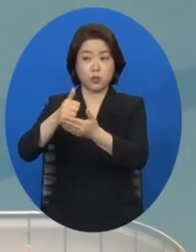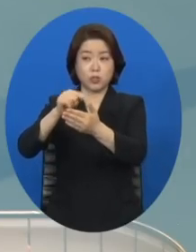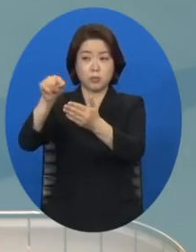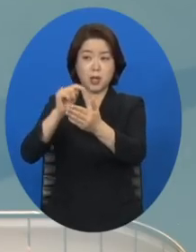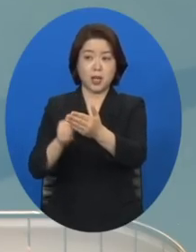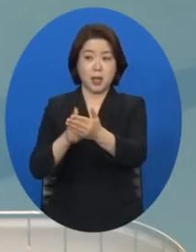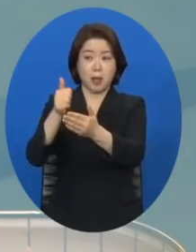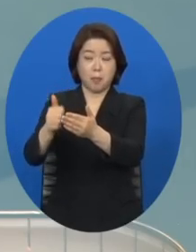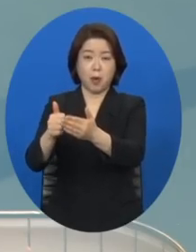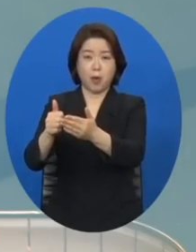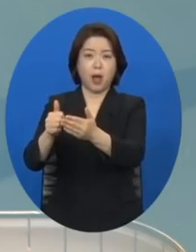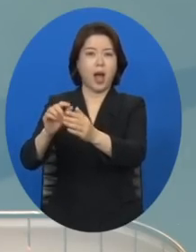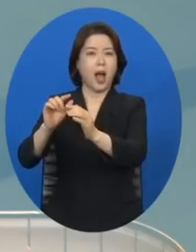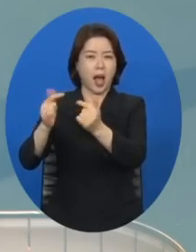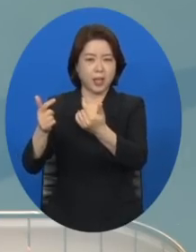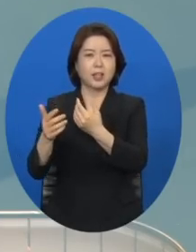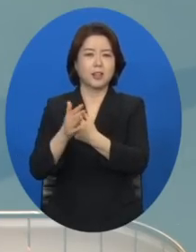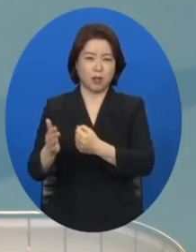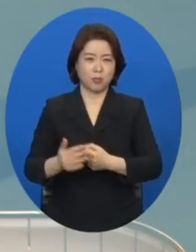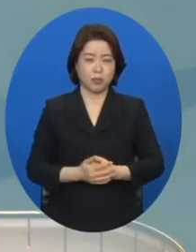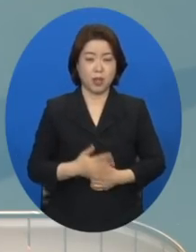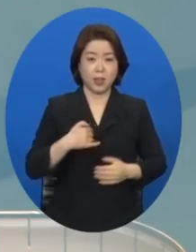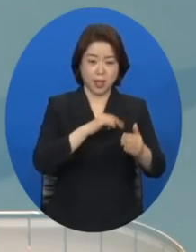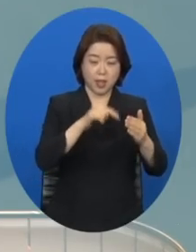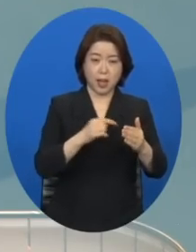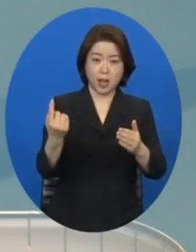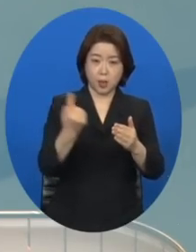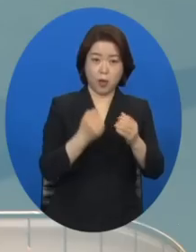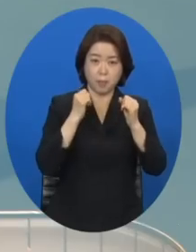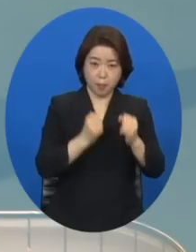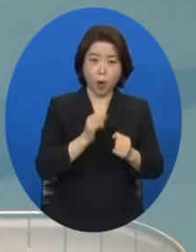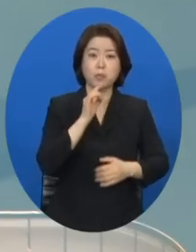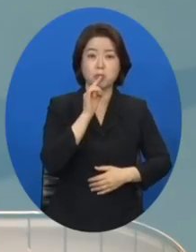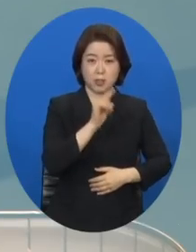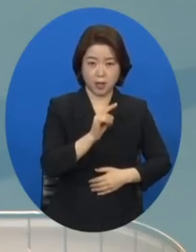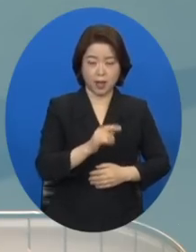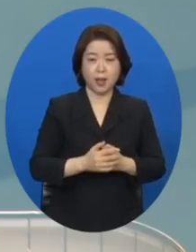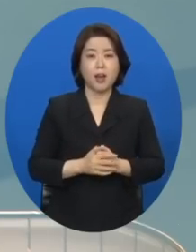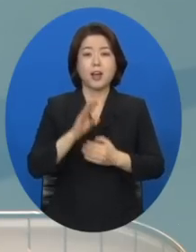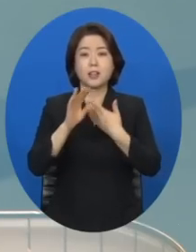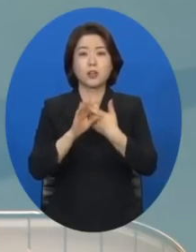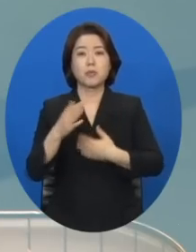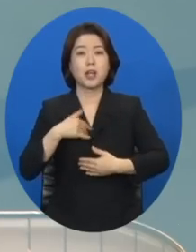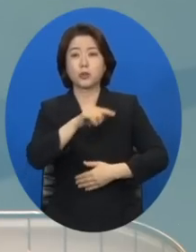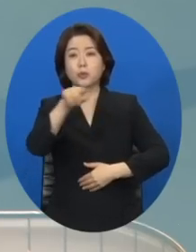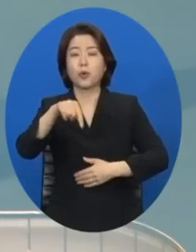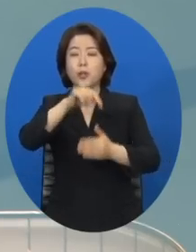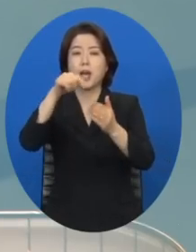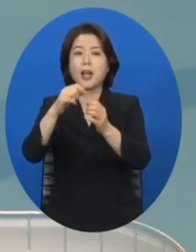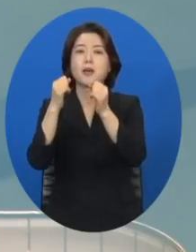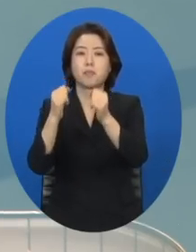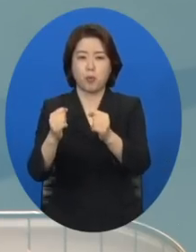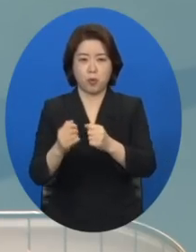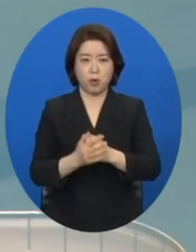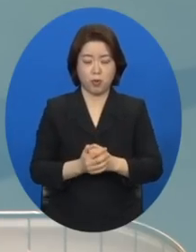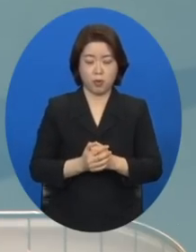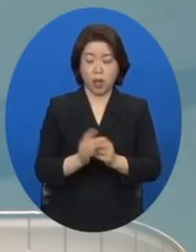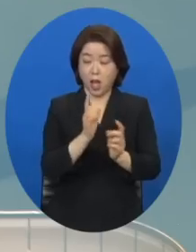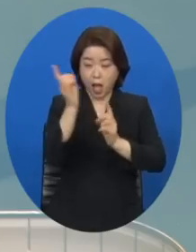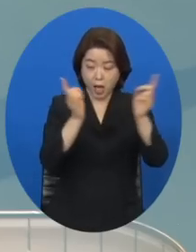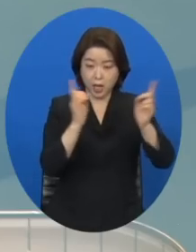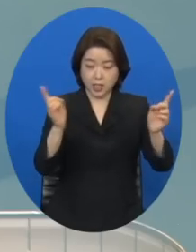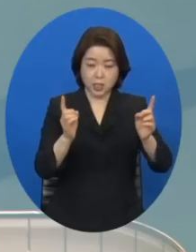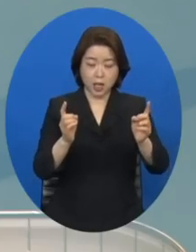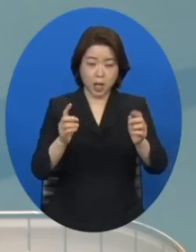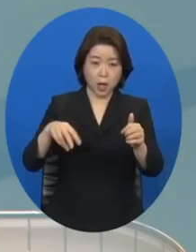않아서 그렇다는 거예요 4절에 내 안에 머물러 있어라 그리하면 나도 너희 안에 머물러 있겠다 가지가 포도나무에 있지 아니하면 스스로 열매를 맺을 수